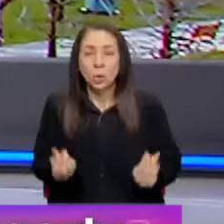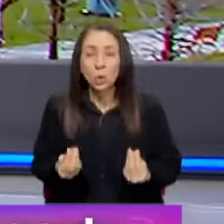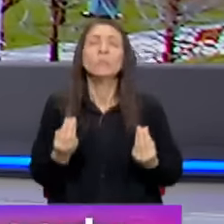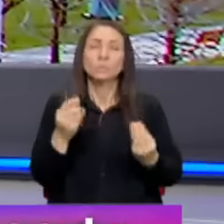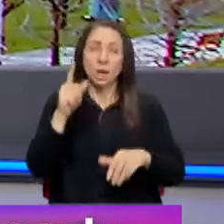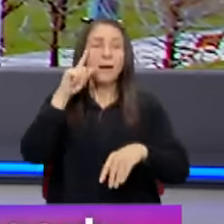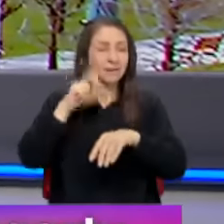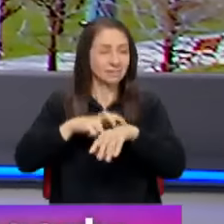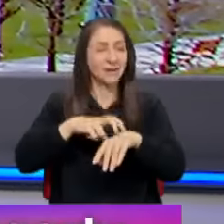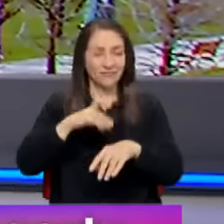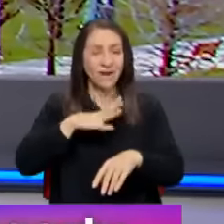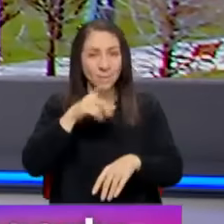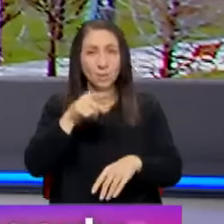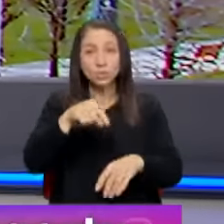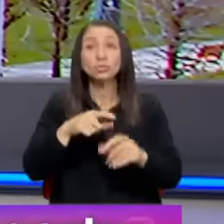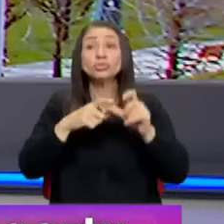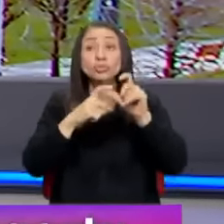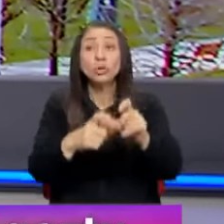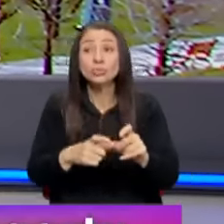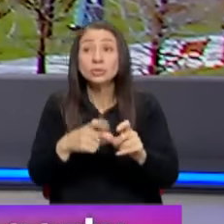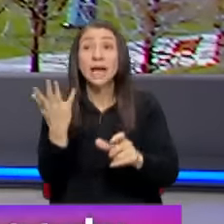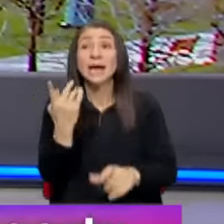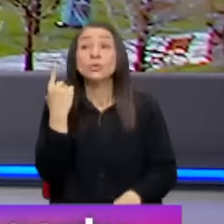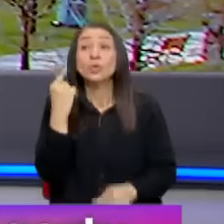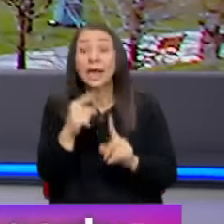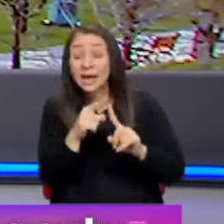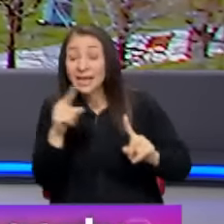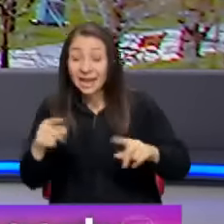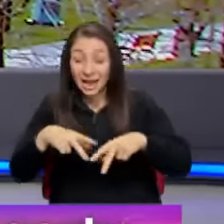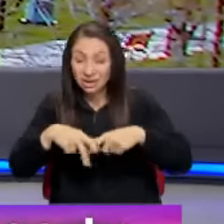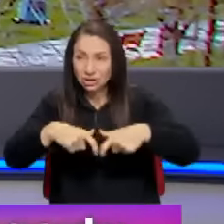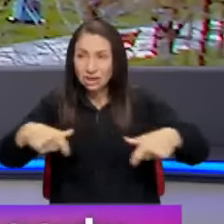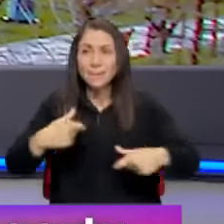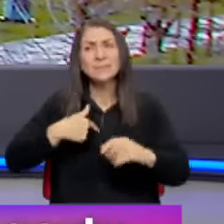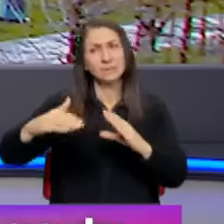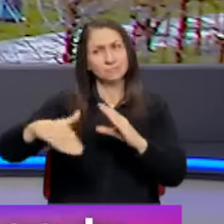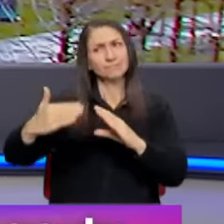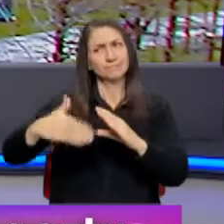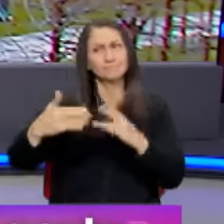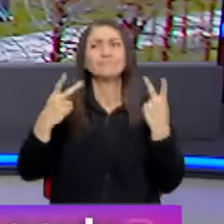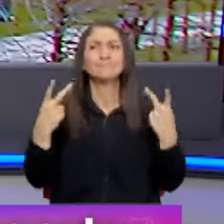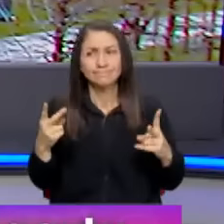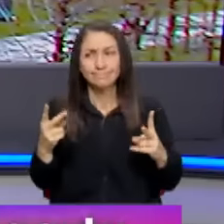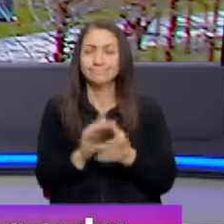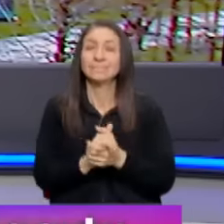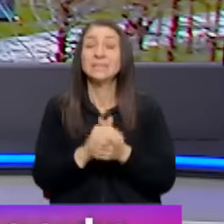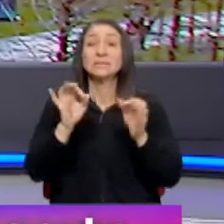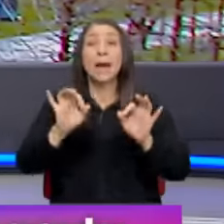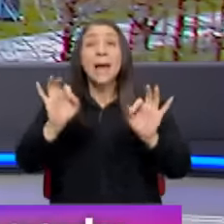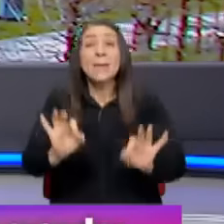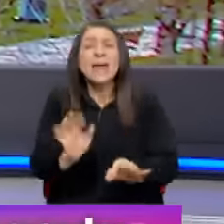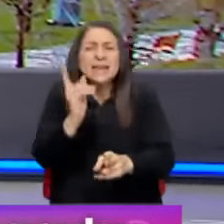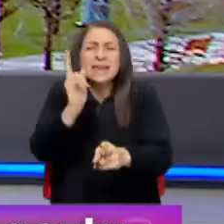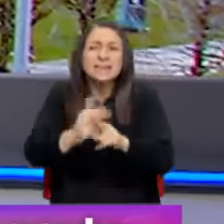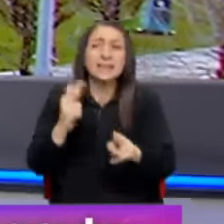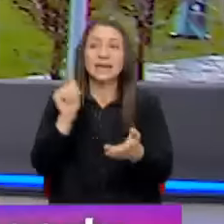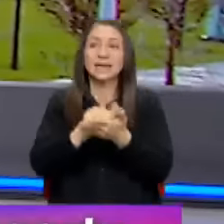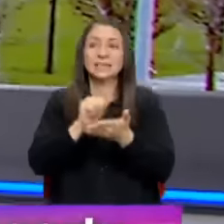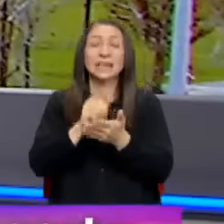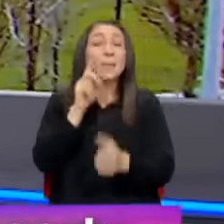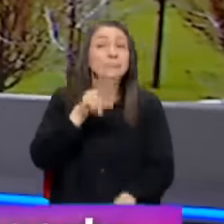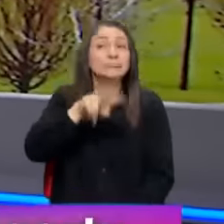bunu hatırlayan var mı? Bugünkü sorumuz daha düne kadar başlığı altında bizlere yazıp gönderebilirsiniz. Şimdi hemen hızlı bir şekilde